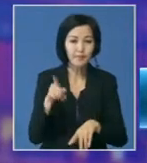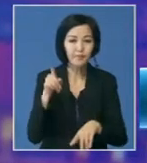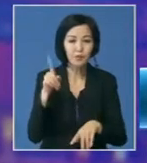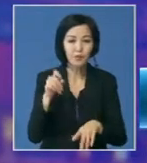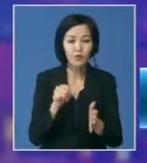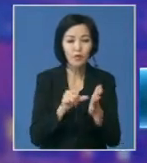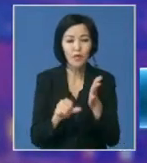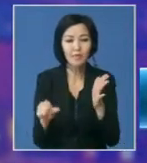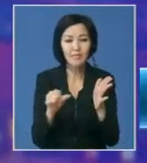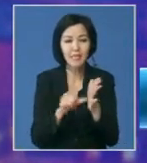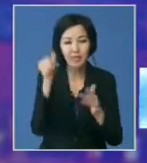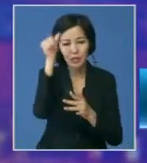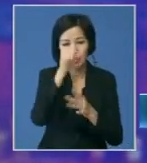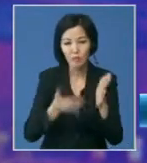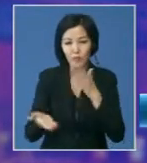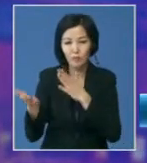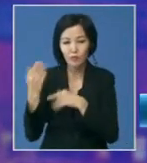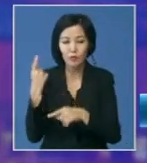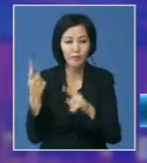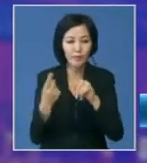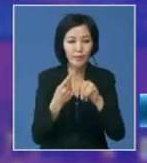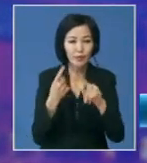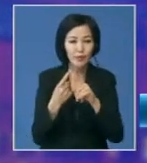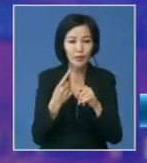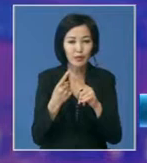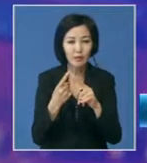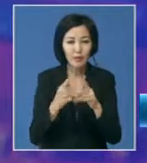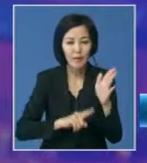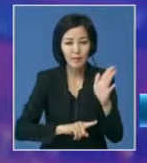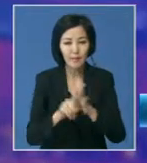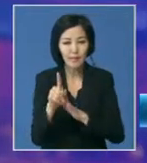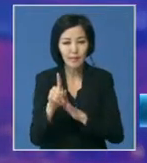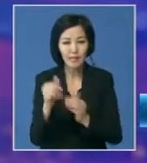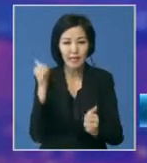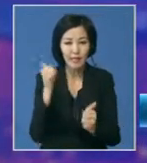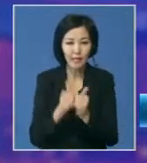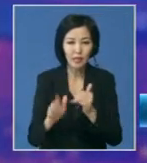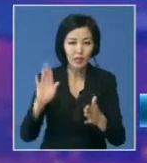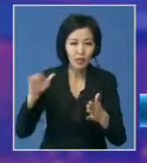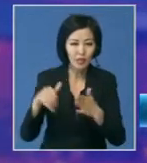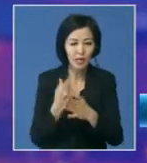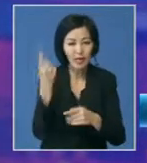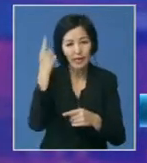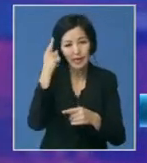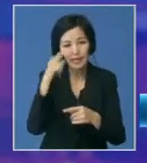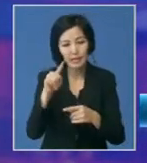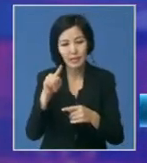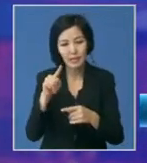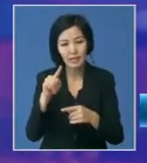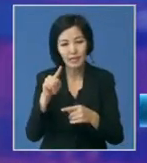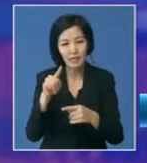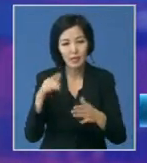жыл бұрын өткен тұңғыш көрмеден бері әрдайым жаңа идеялардың бесігі болып